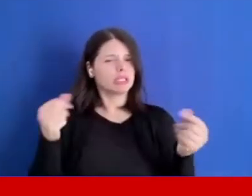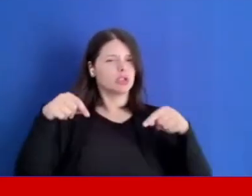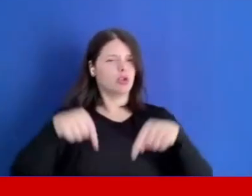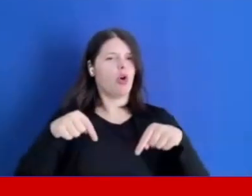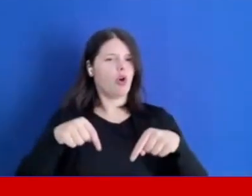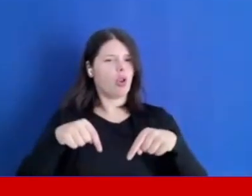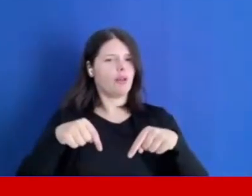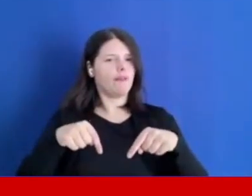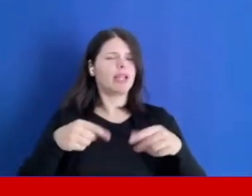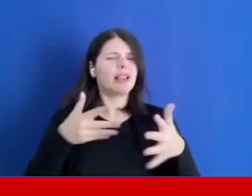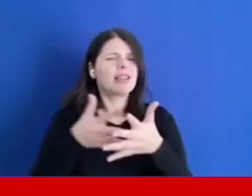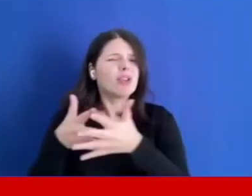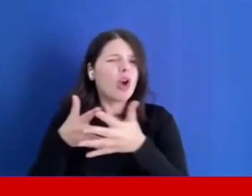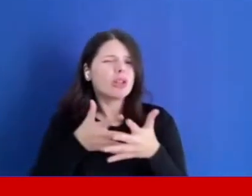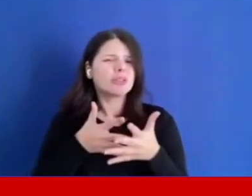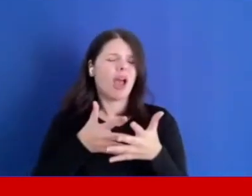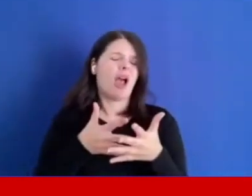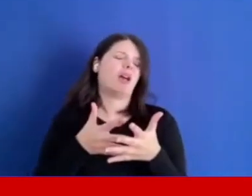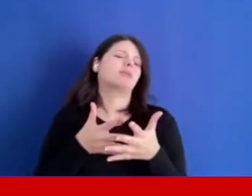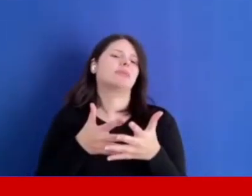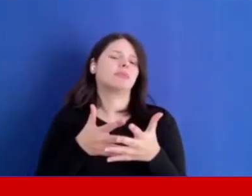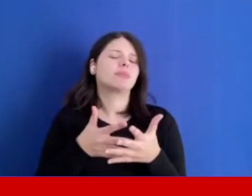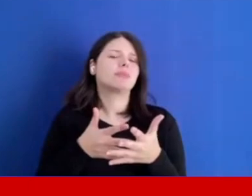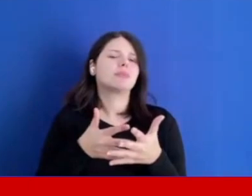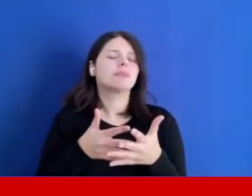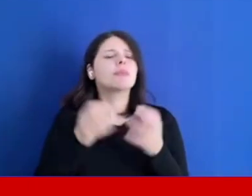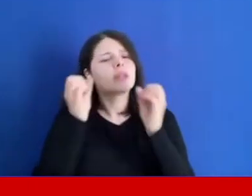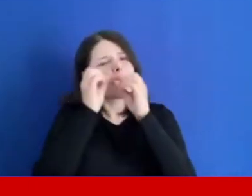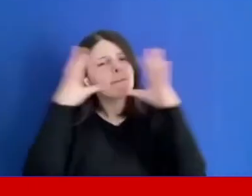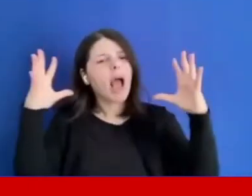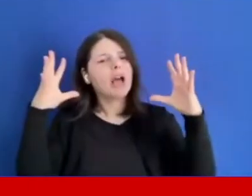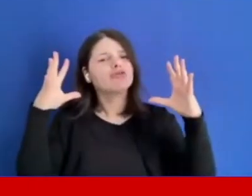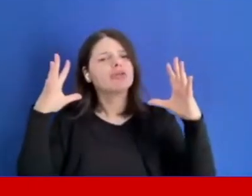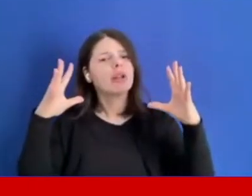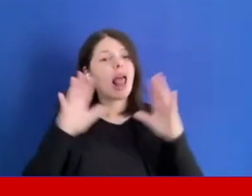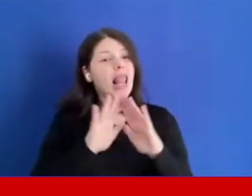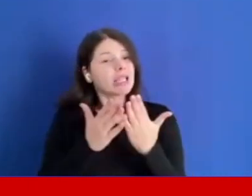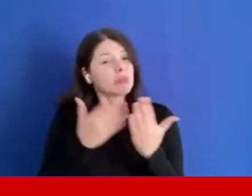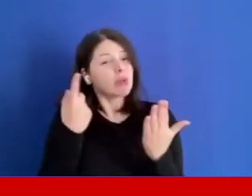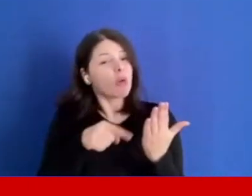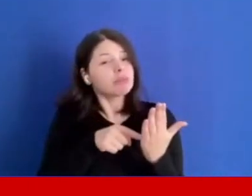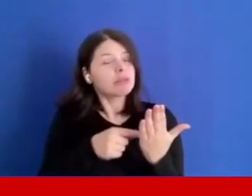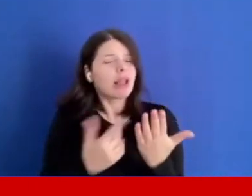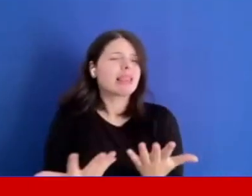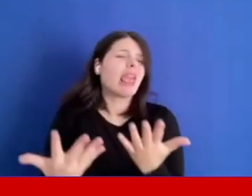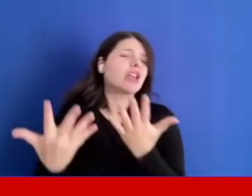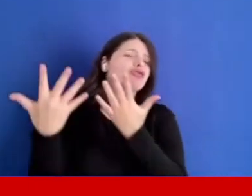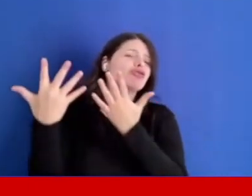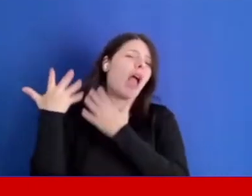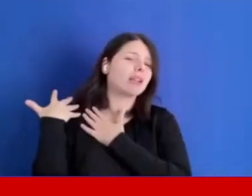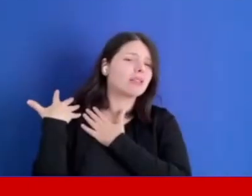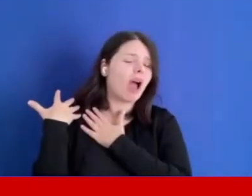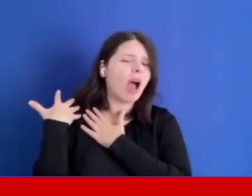tutte le difficoltà che c'erano strada facendo. Provate a immaginare che questo libro è stato fatto più di 10 anni fa. Ma quando